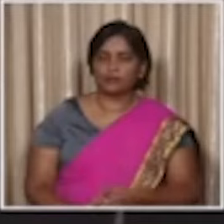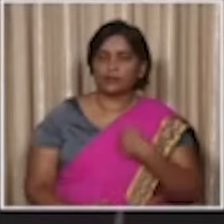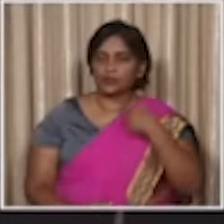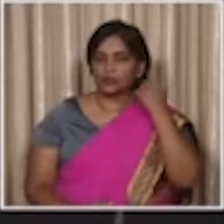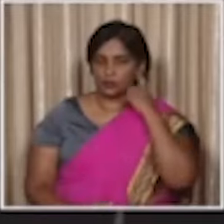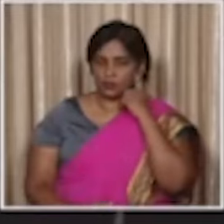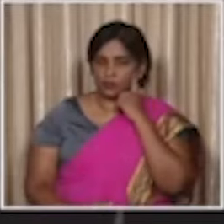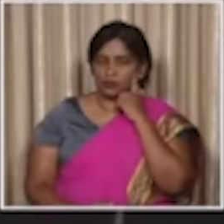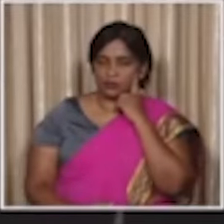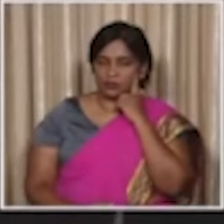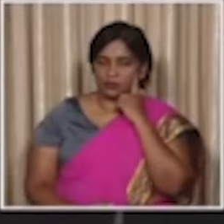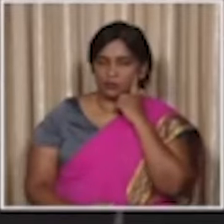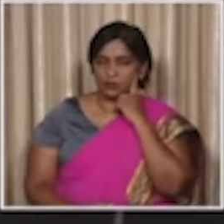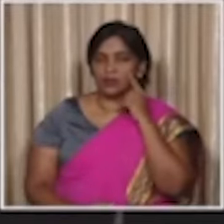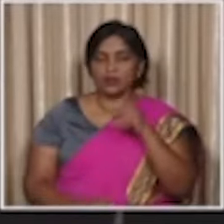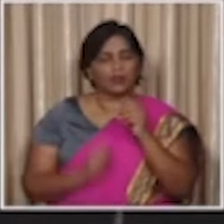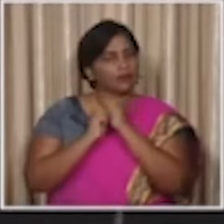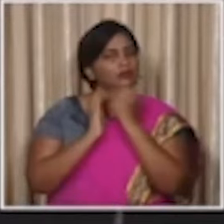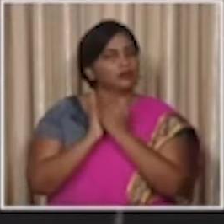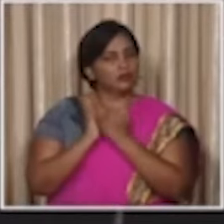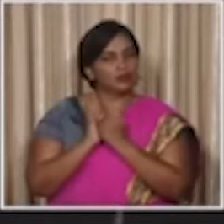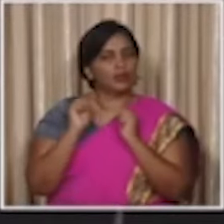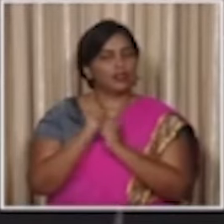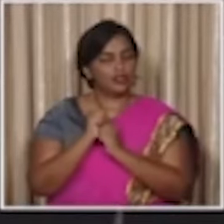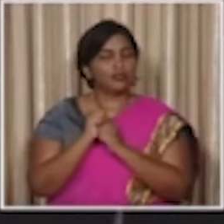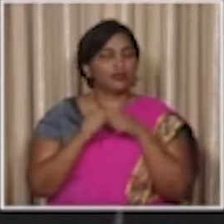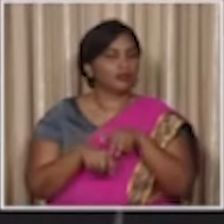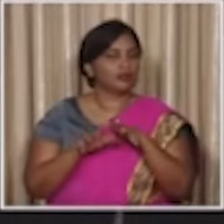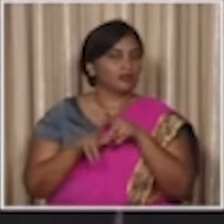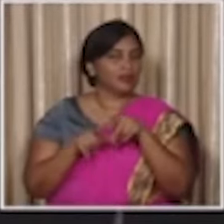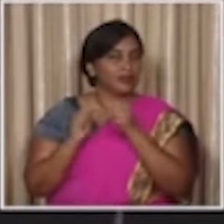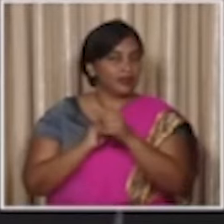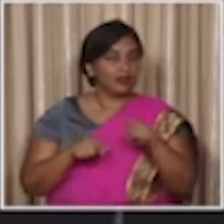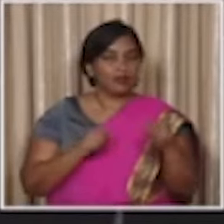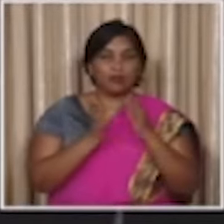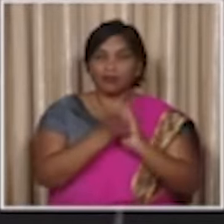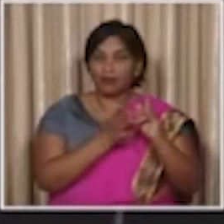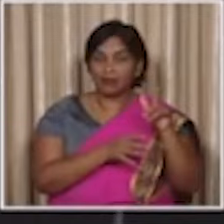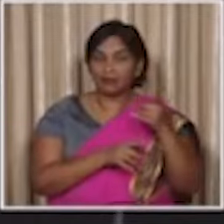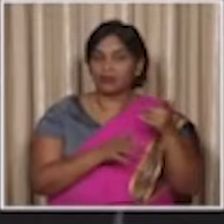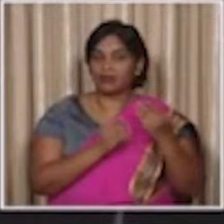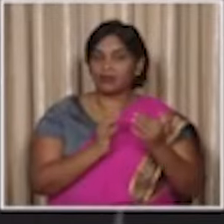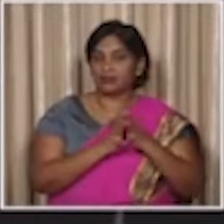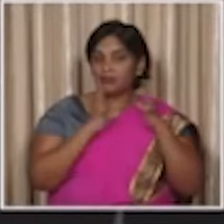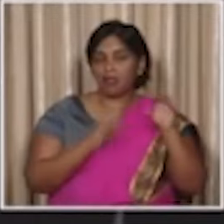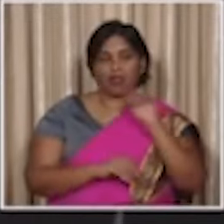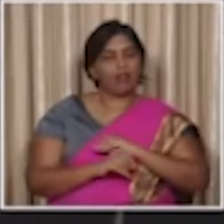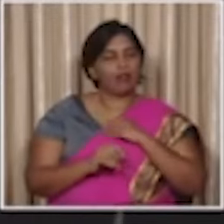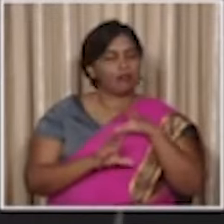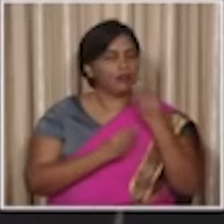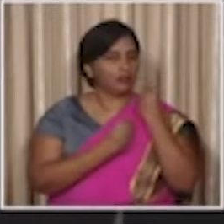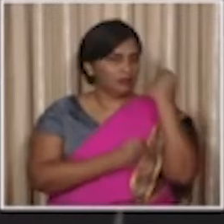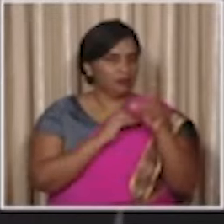දන්නවා මේ වැඩපිළිවෙලේදී සමෘද්ධි ව්‍යාපාරයට වැඩිය වැඩි ප්‍රමාණයක් මේ අස්වැසු ව්‍යාපාරයෙන් ප්‍රතිලාභී හැටියට